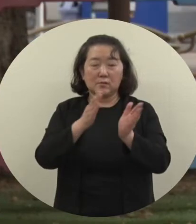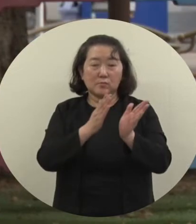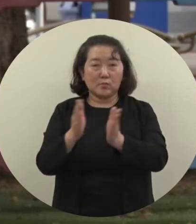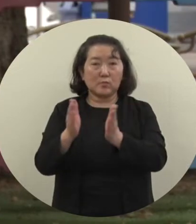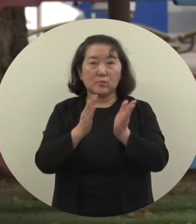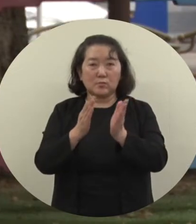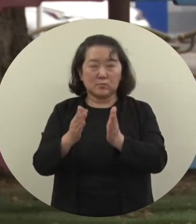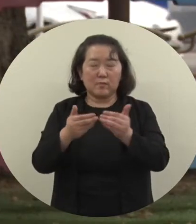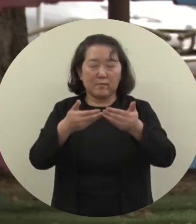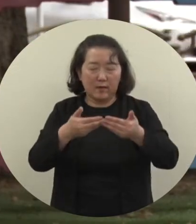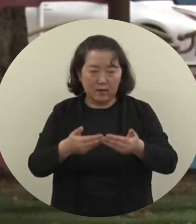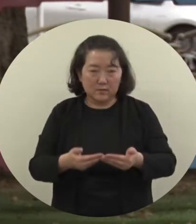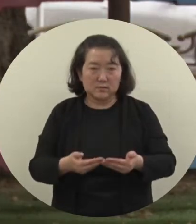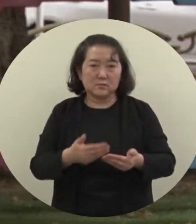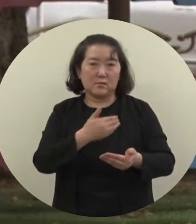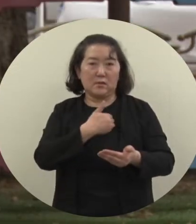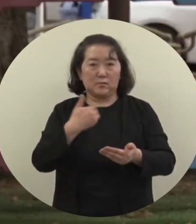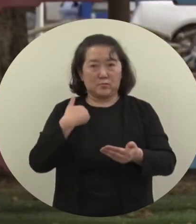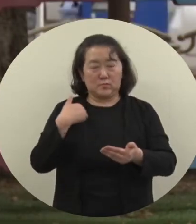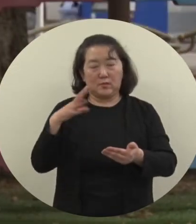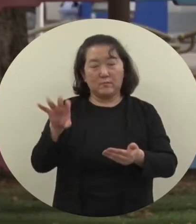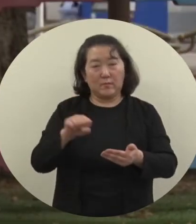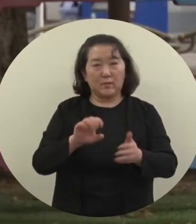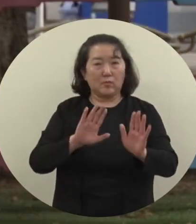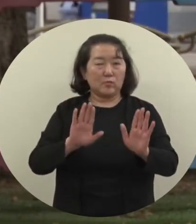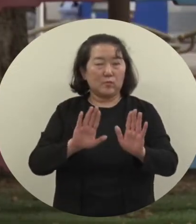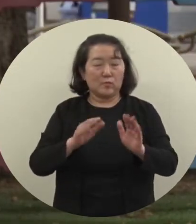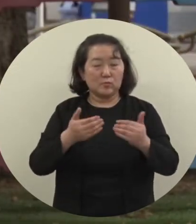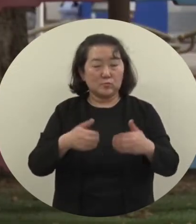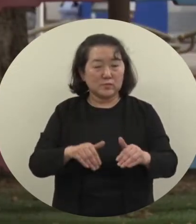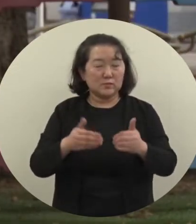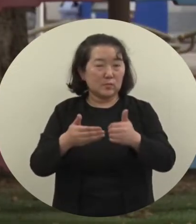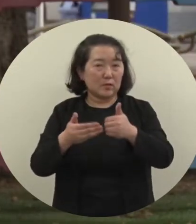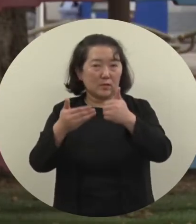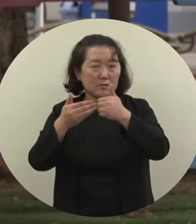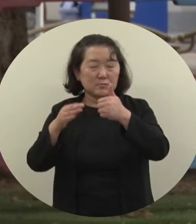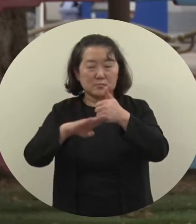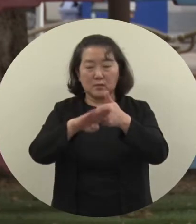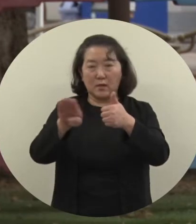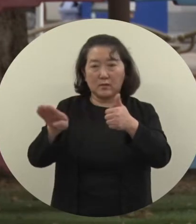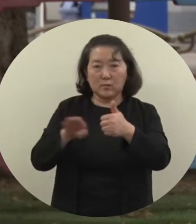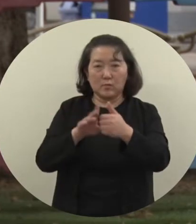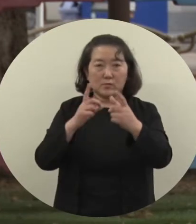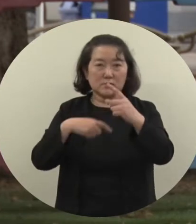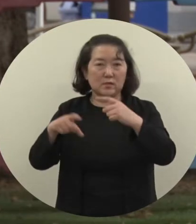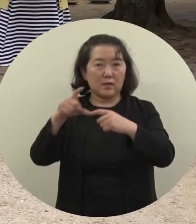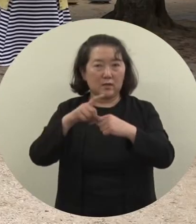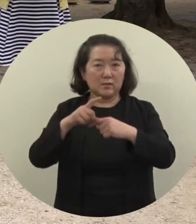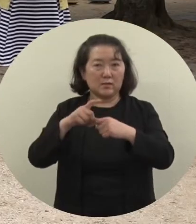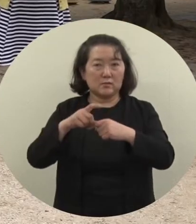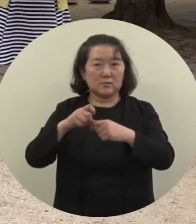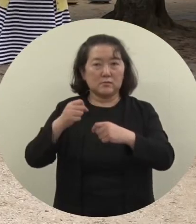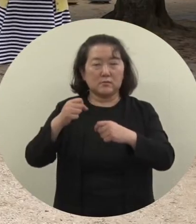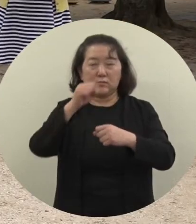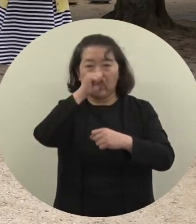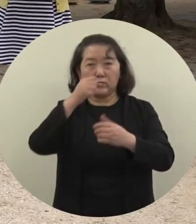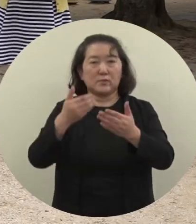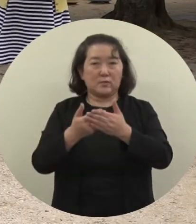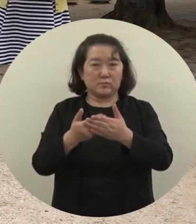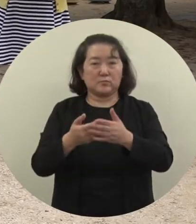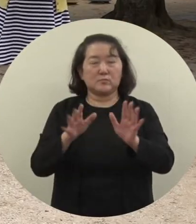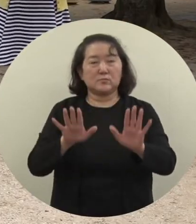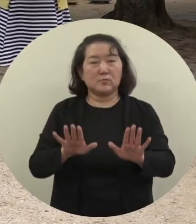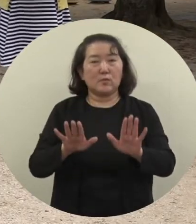に整うことで安心感が増し、今治で子どもを産んで育てるという環境さらに高まってきます